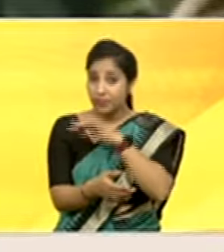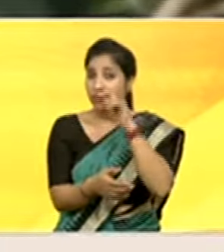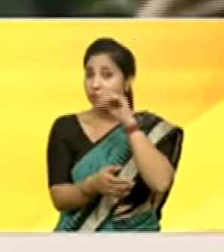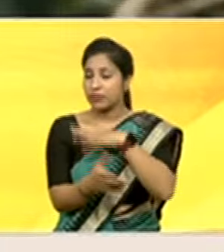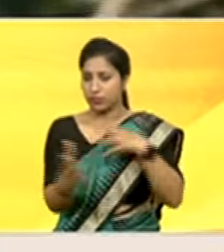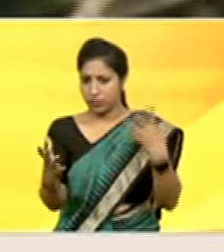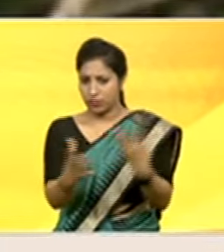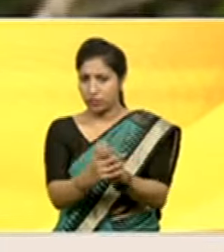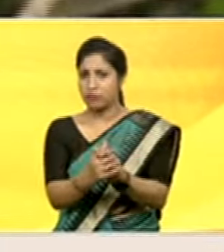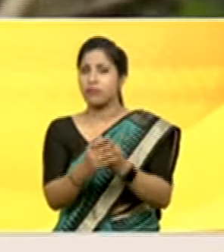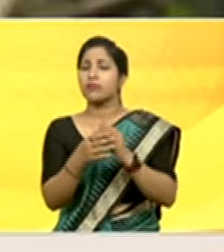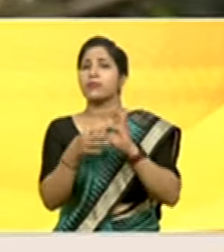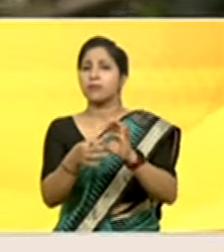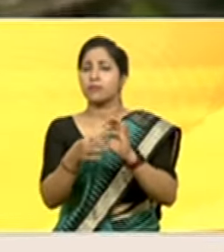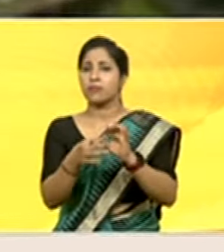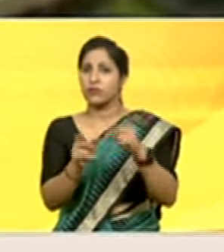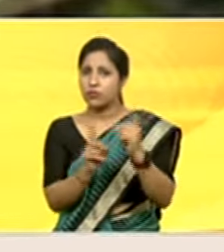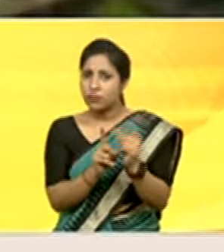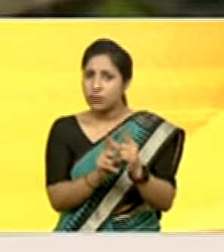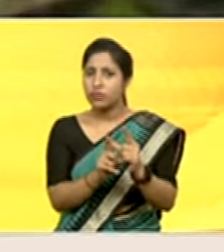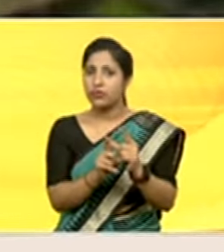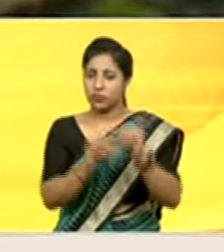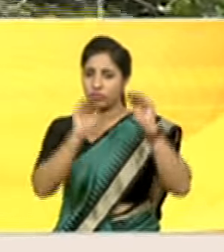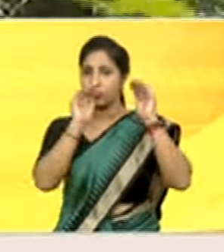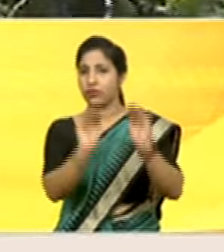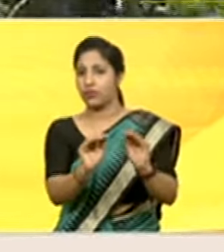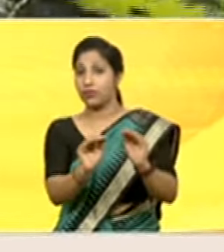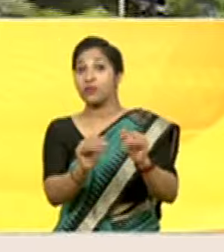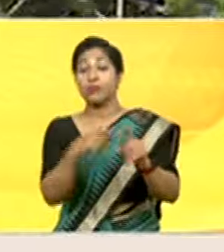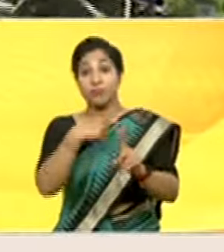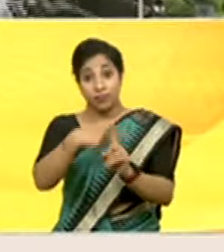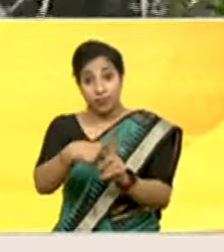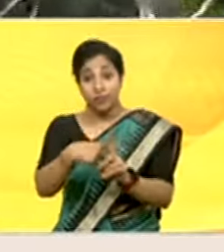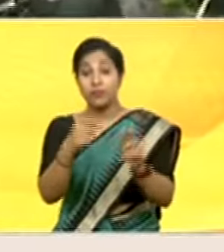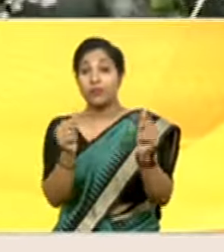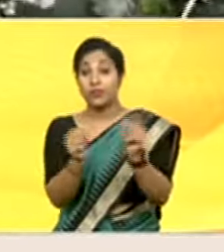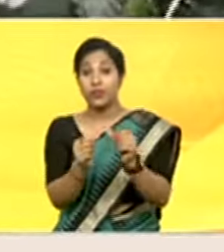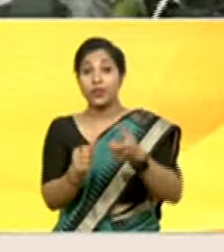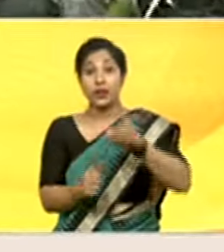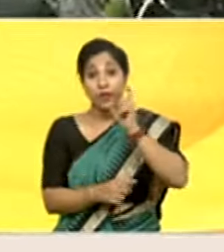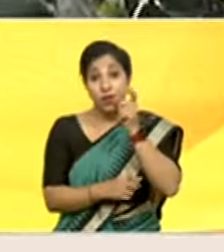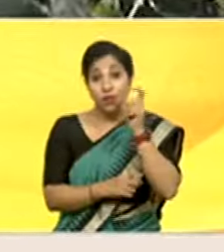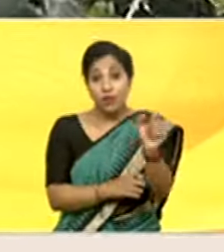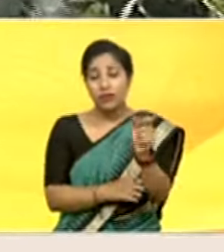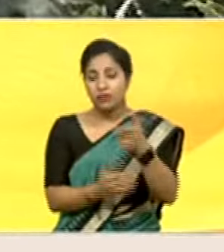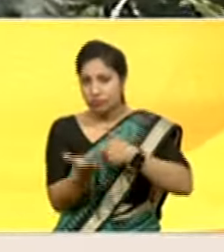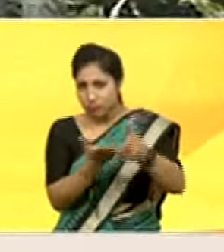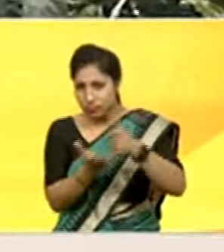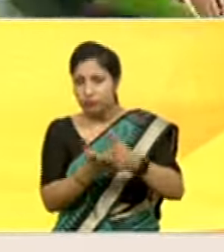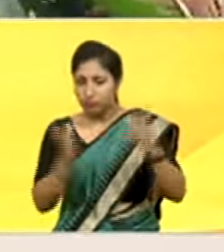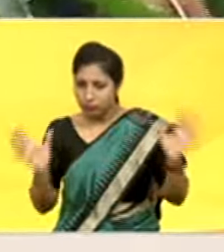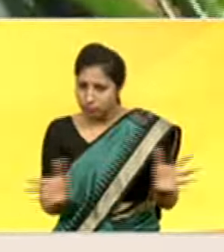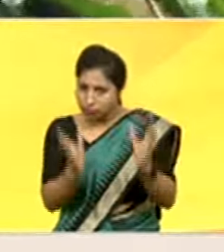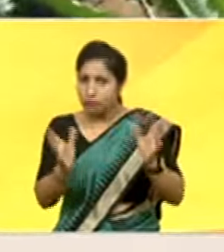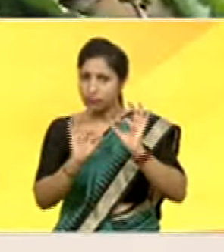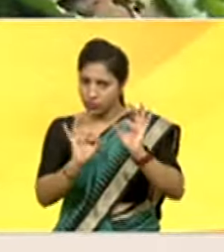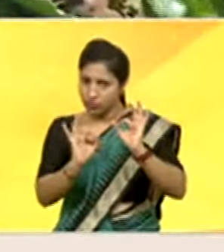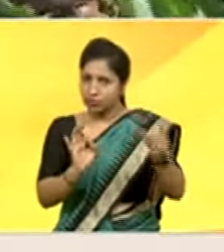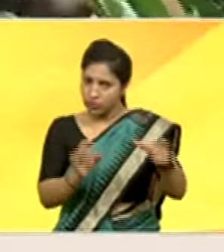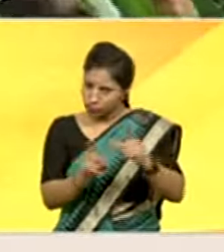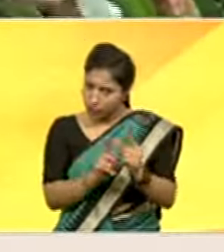साथ लाने का काम किया और उन्हें अराकू कौफी की खेती के लिए प्रोचसाहन